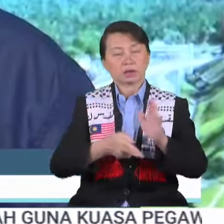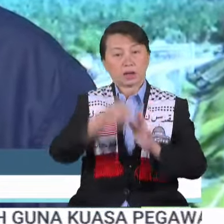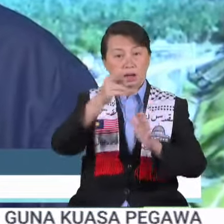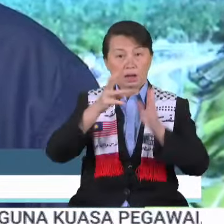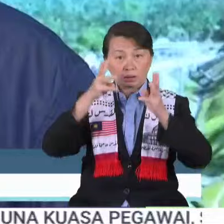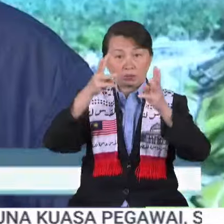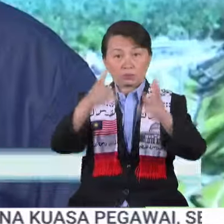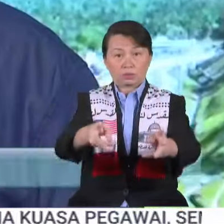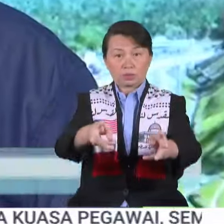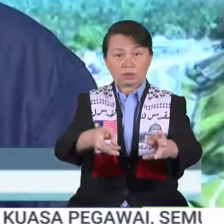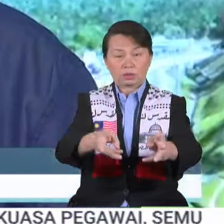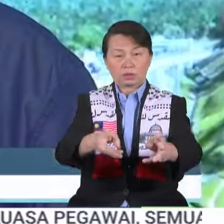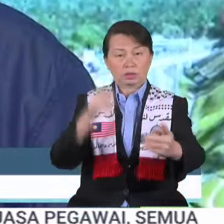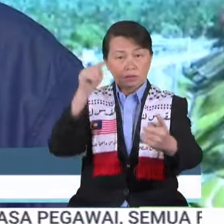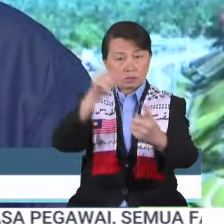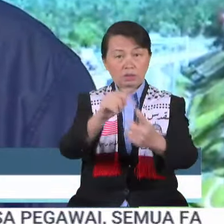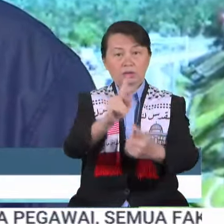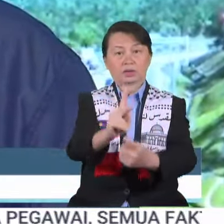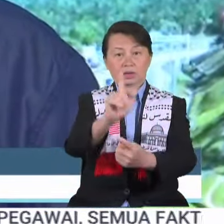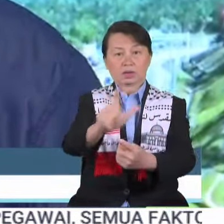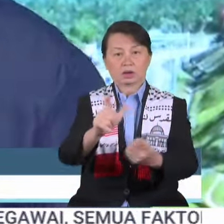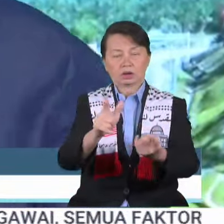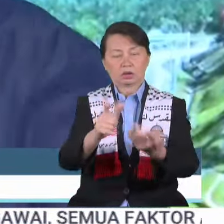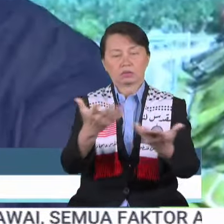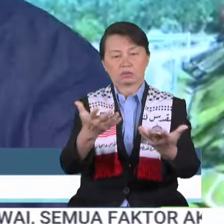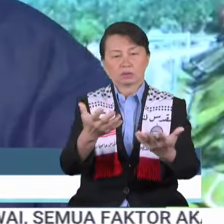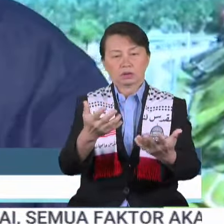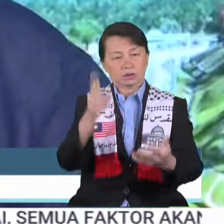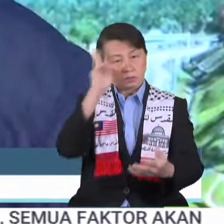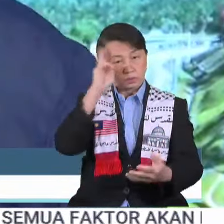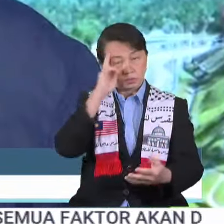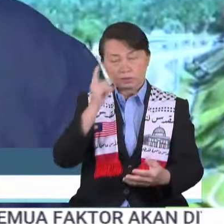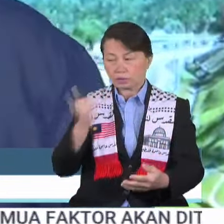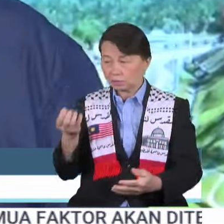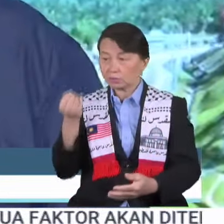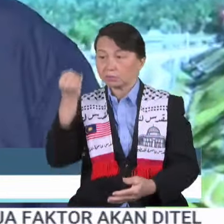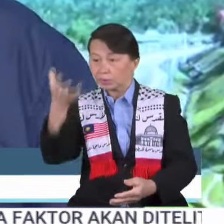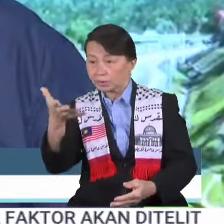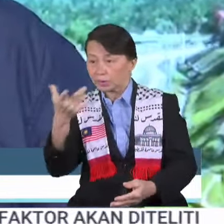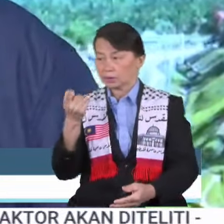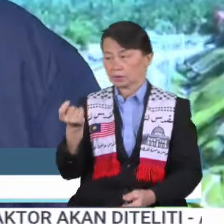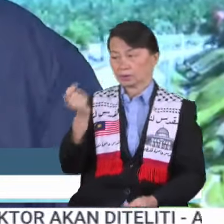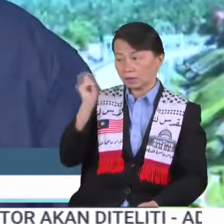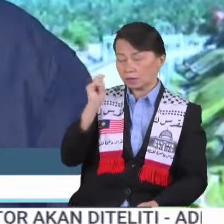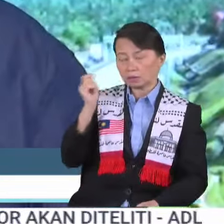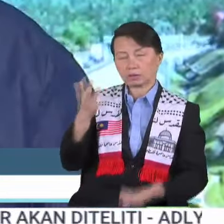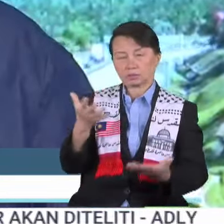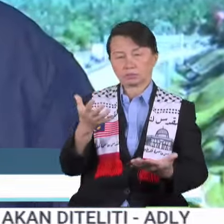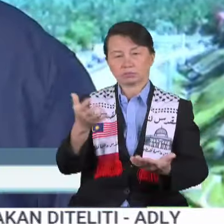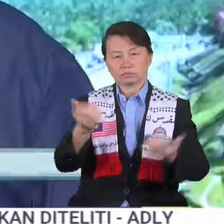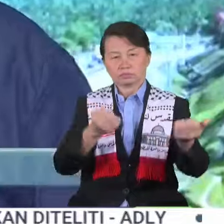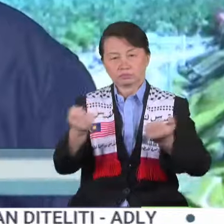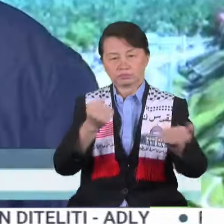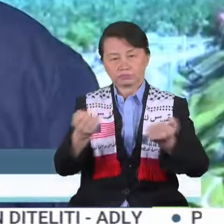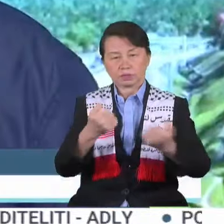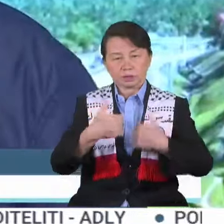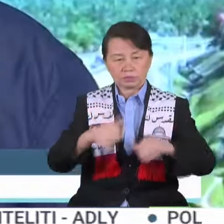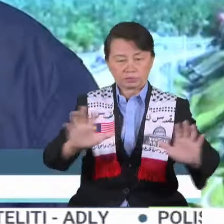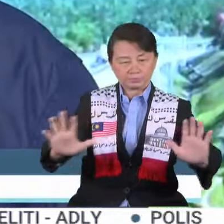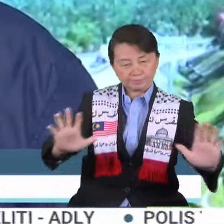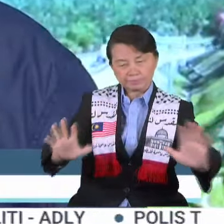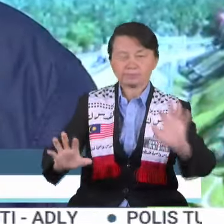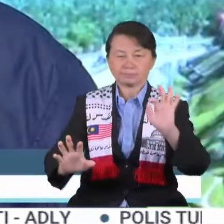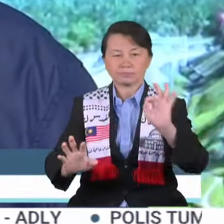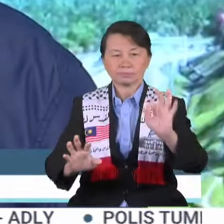Lebuh Raya menuju ke ibu kota. Walaupun sebagaimana yang telah dilaporkan tadi, keadaan trafik masih lagi terkawal